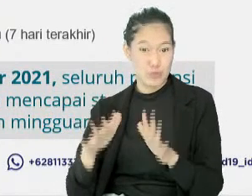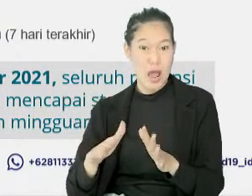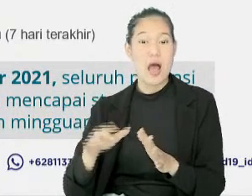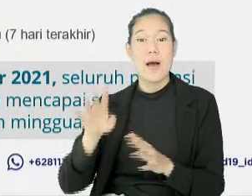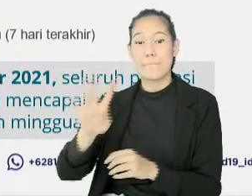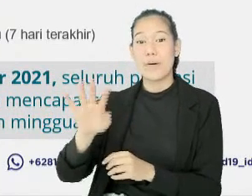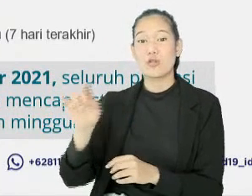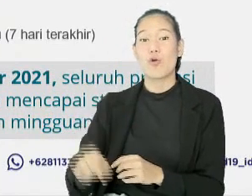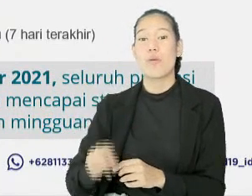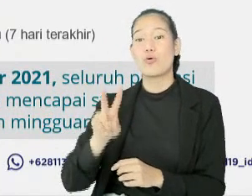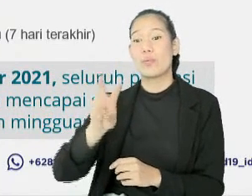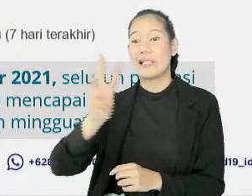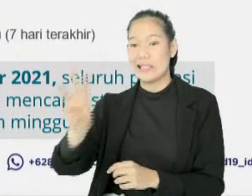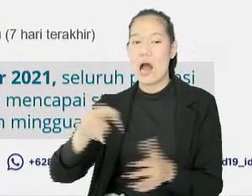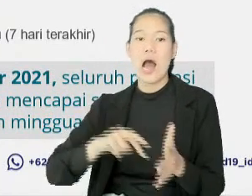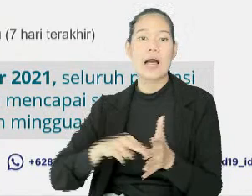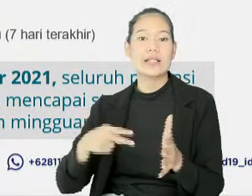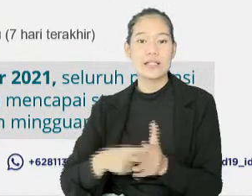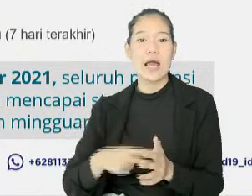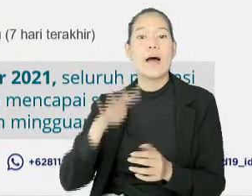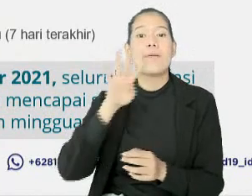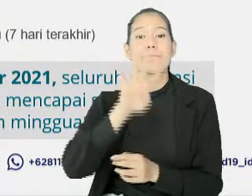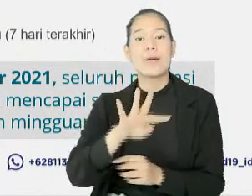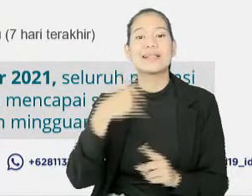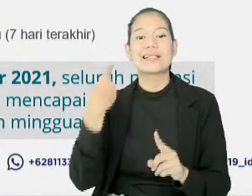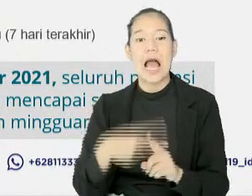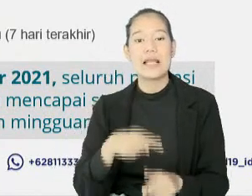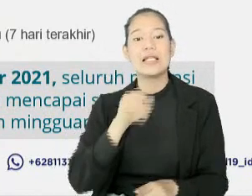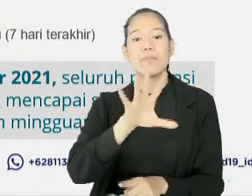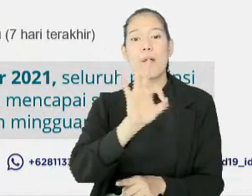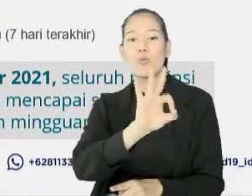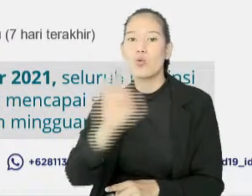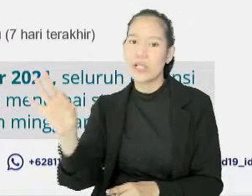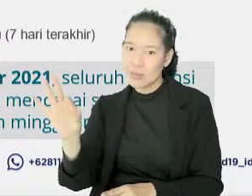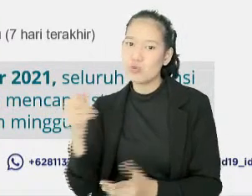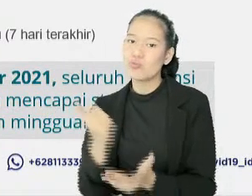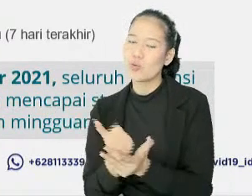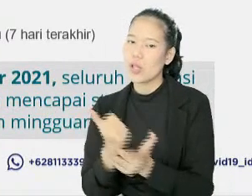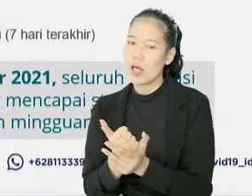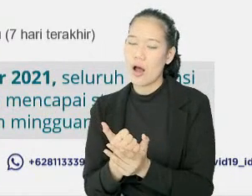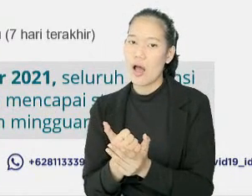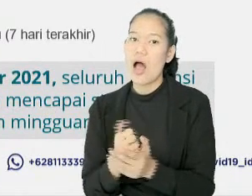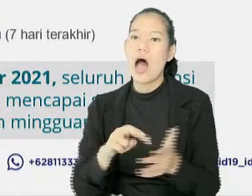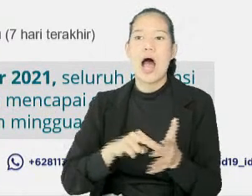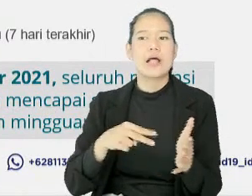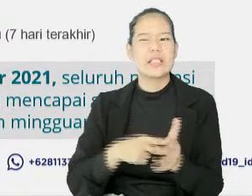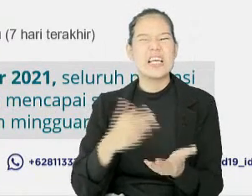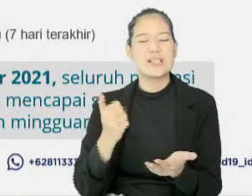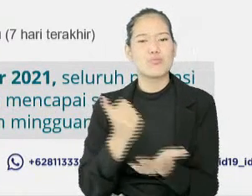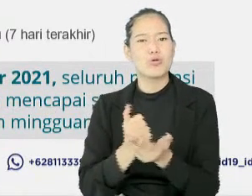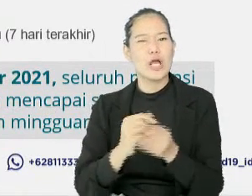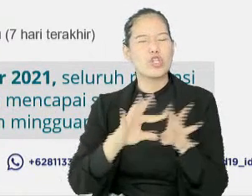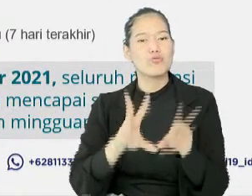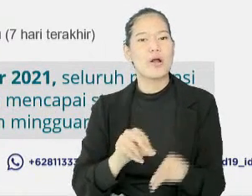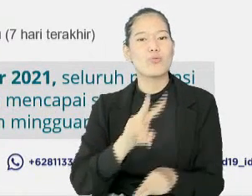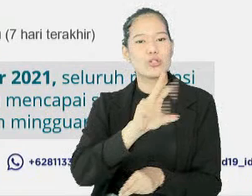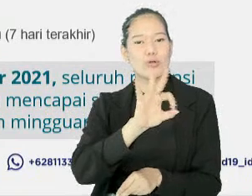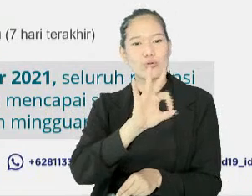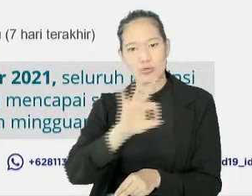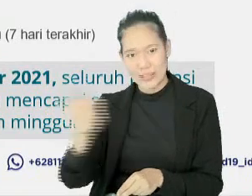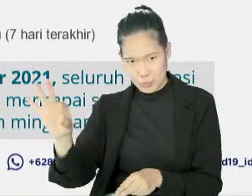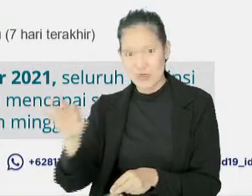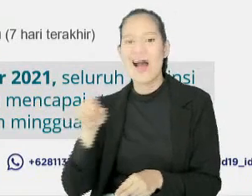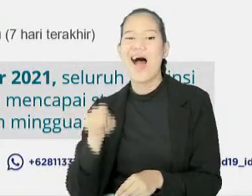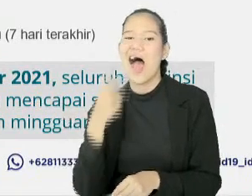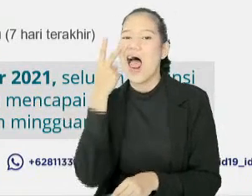Who 4,20 tiga berarti dia empat kali Rp50.000 target ini nih sebenarnya jadi 200ribuan nah ini kenapa yang